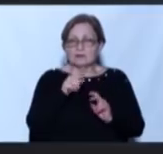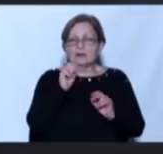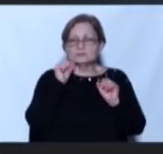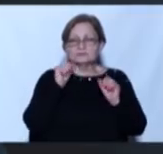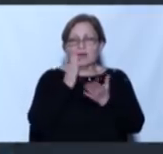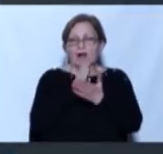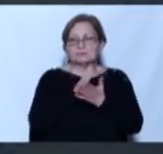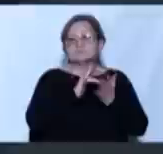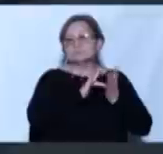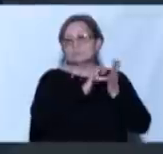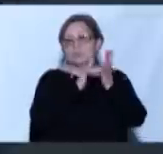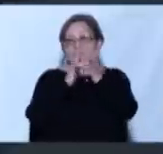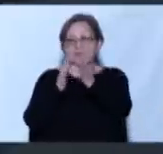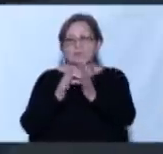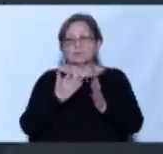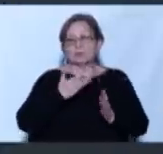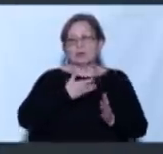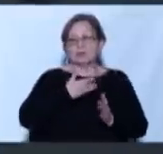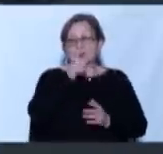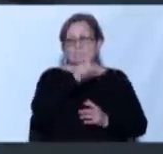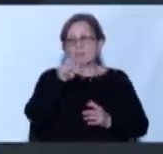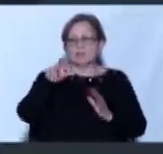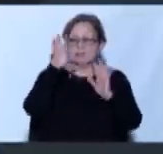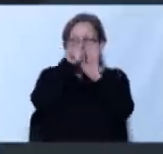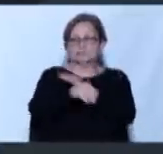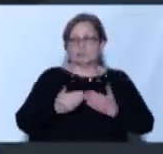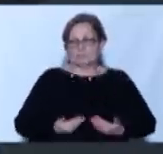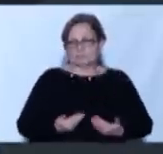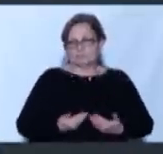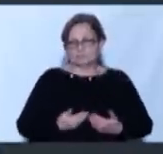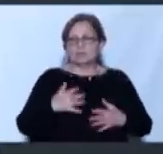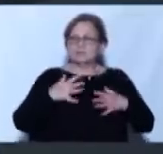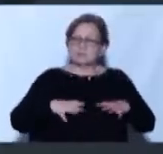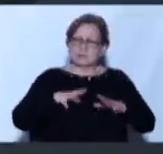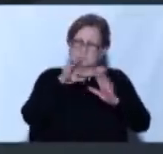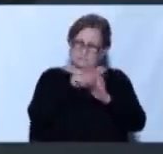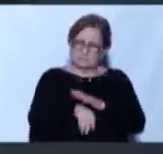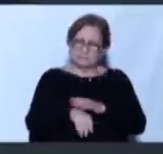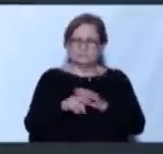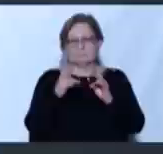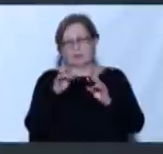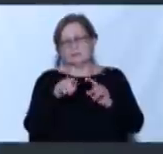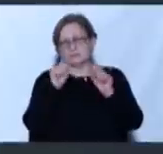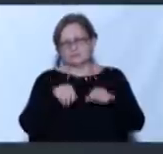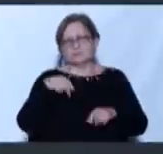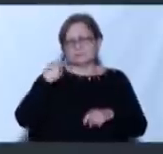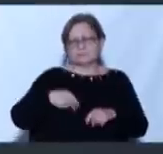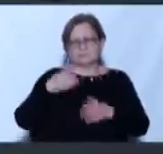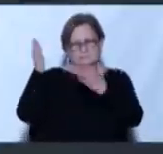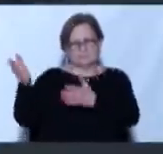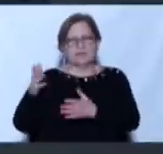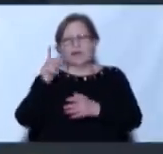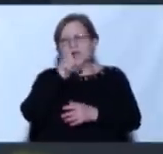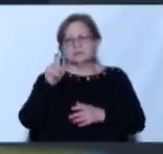მოგზაურობა ადამიანების ცხოვრებაში. კი ბატონო, შეგიძლიათ თქვათ, რომ საქართველოში, თუცა ისეთივე წარმატებით ეს არის საფრანგეთში, იმიტომ რომ